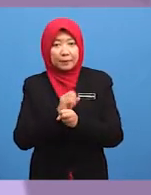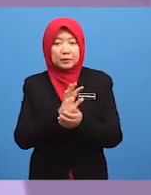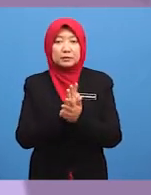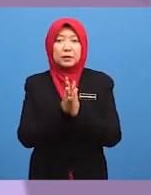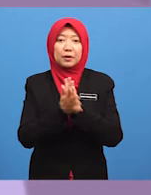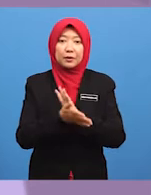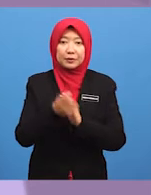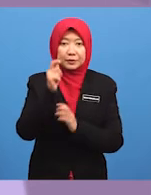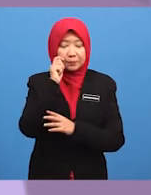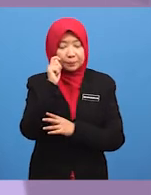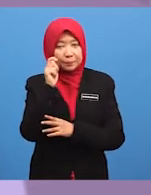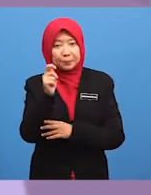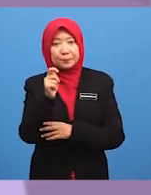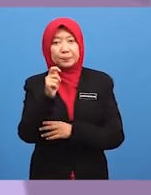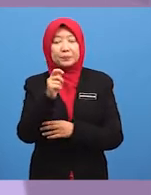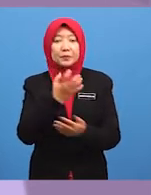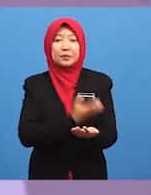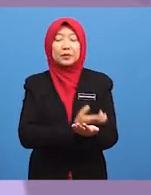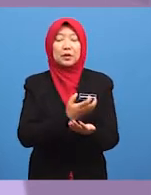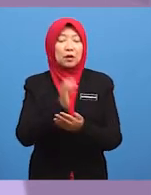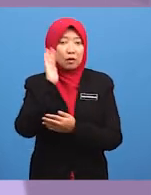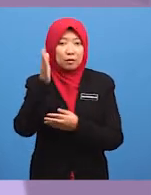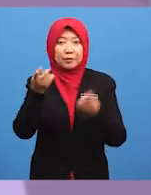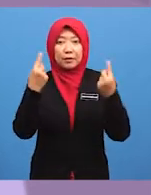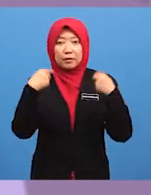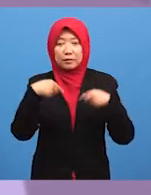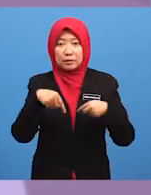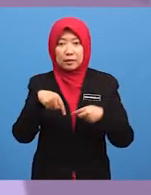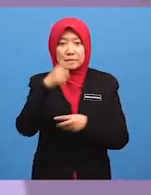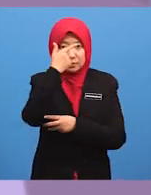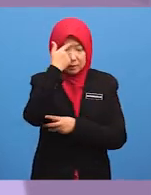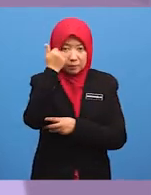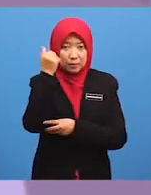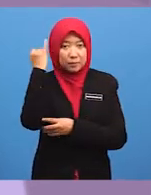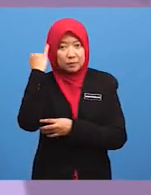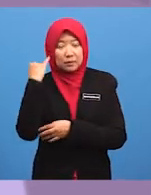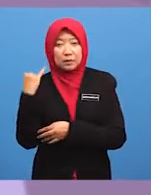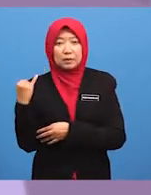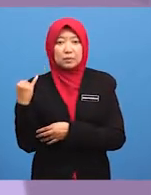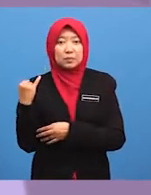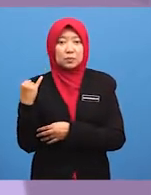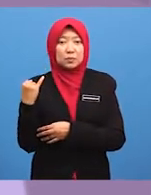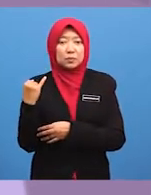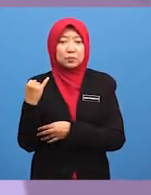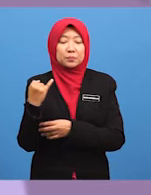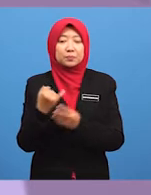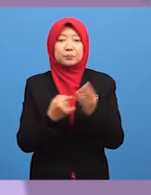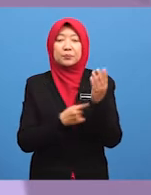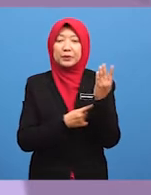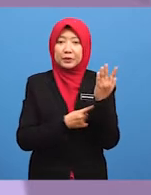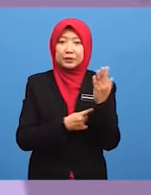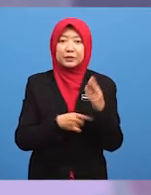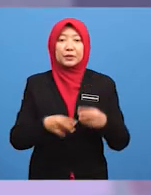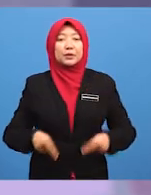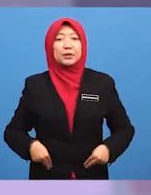menjadi tatapan kepada generasi akan datang. Hal ini kerana ilmu merupakan pelita